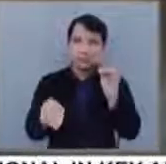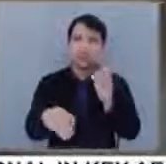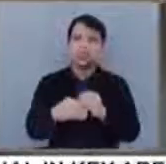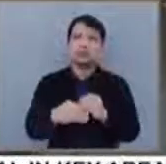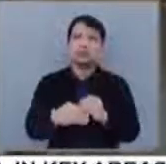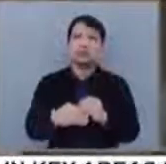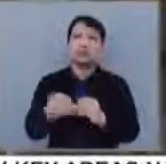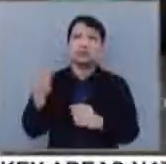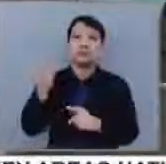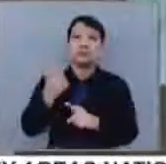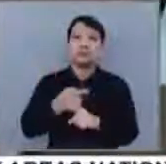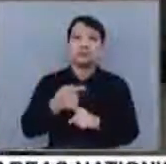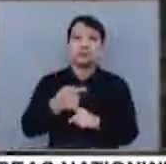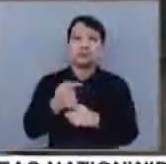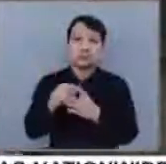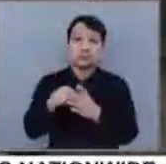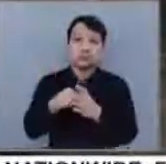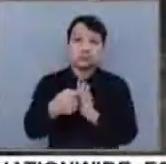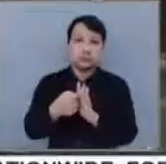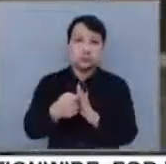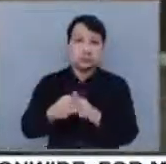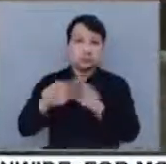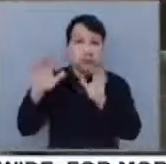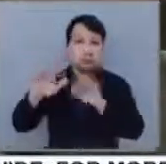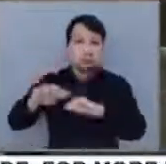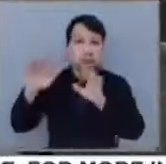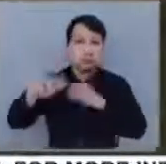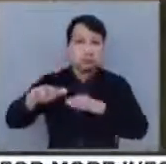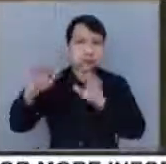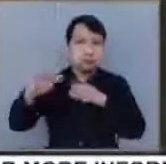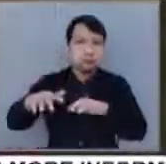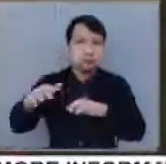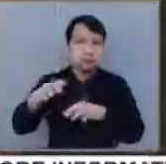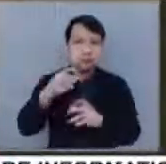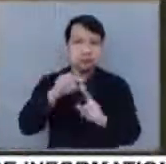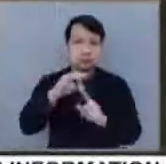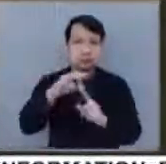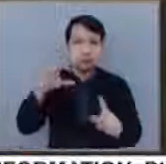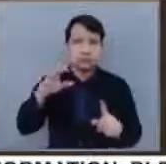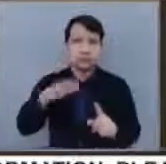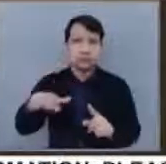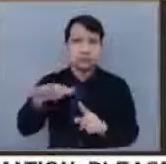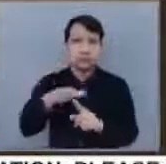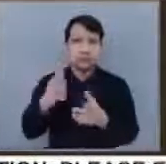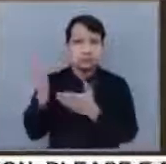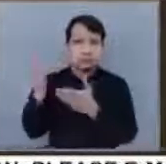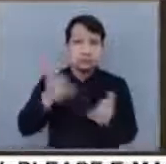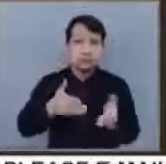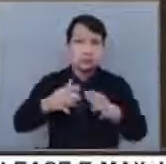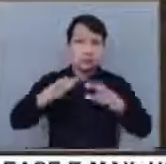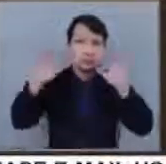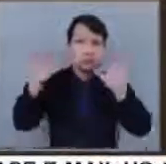nang magsimula ang monsoon season o habagat sa Pakistan na nagdadala ng malalakas na